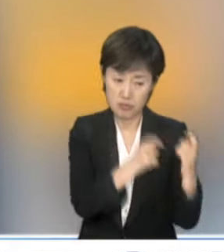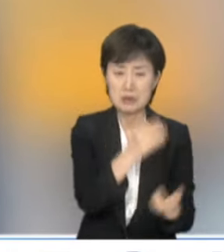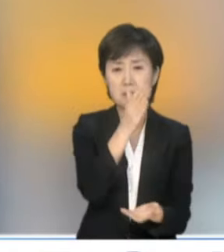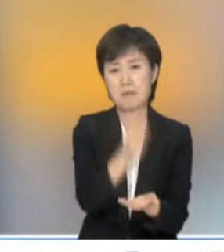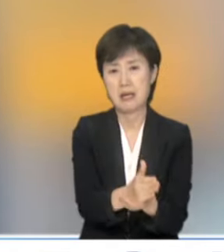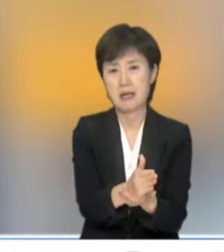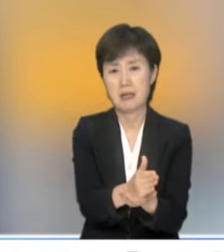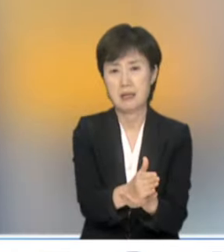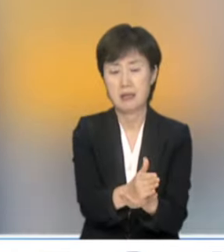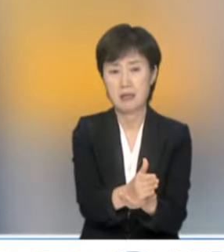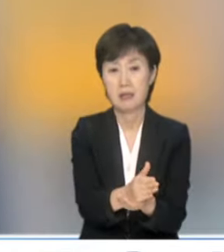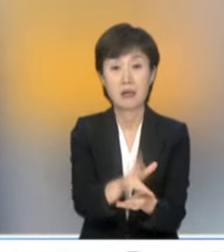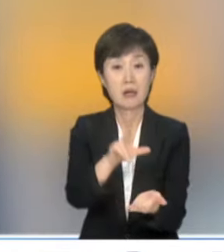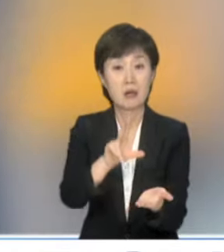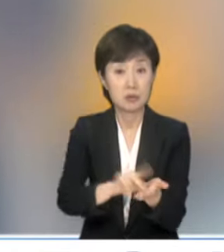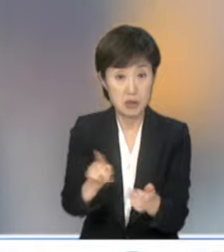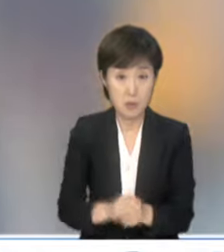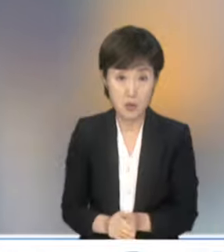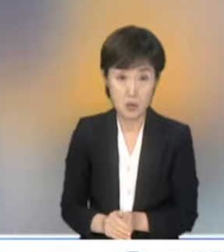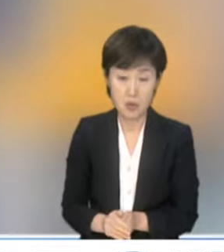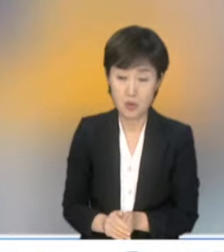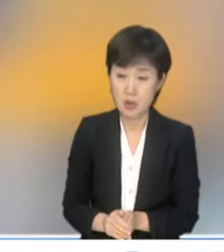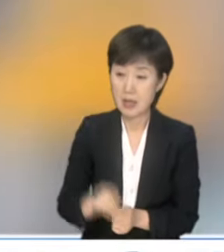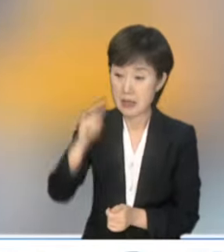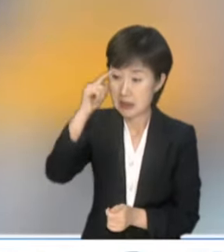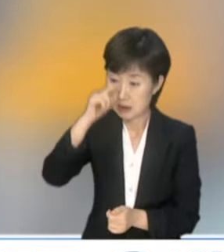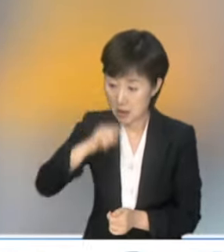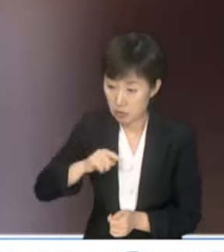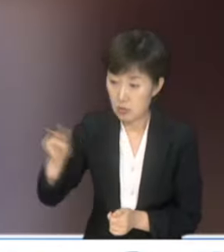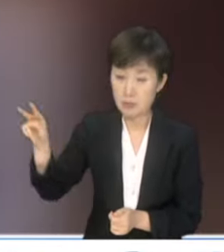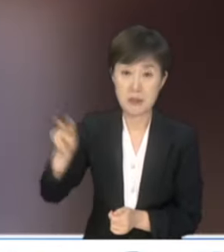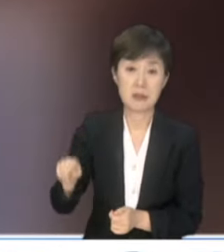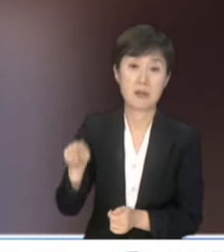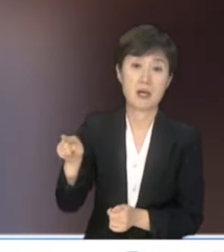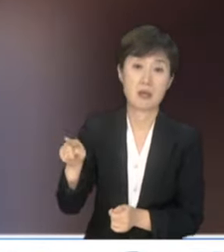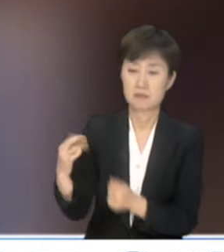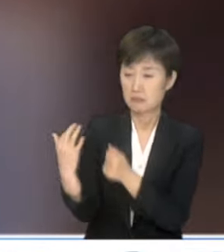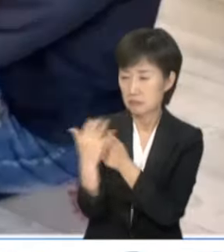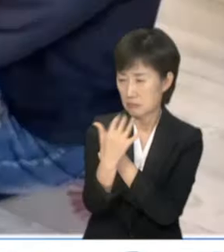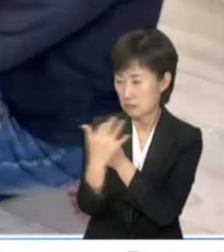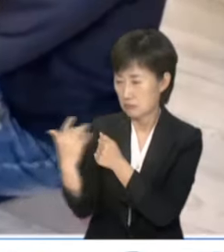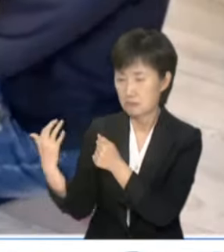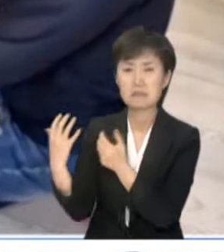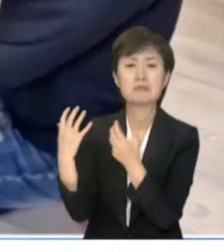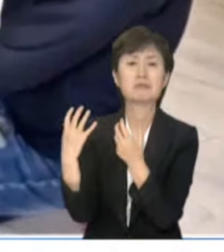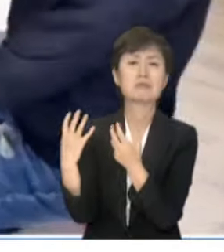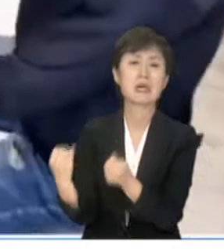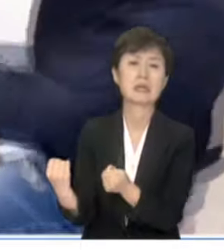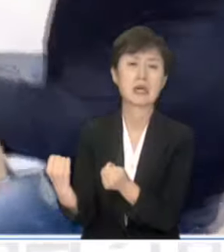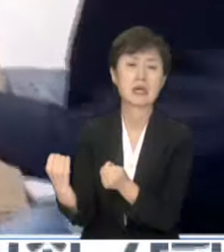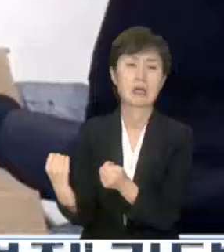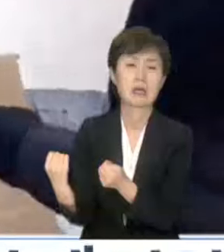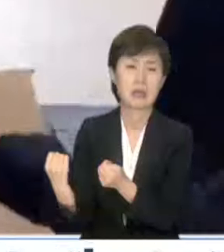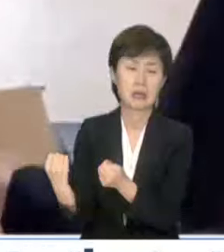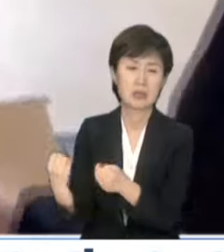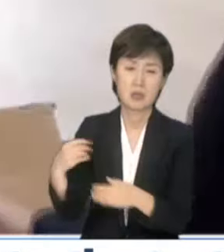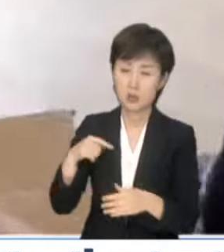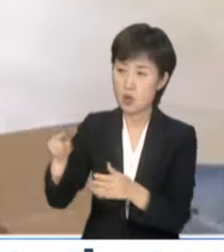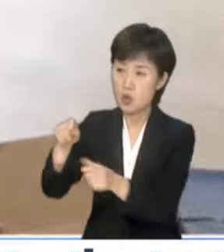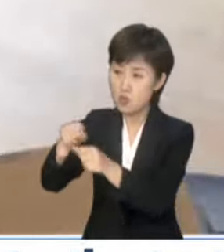되고요. 문제는 동남아인 태국과 베트남에서 지금 저런 유통책들이 속옷 같은 데 마약 같은 거 숨겨서 들어온다는